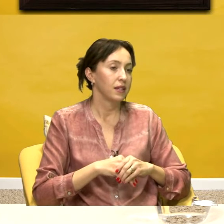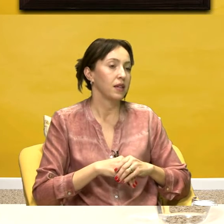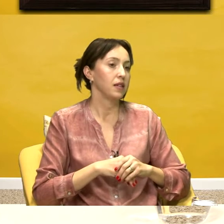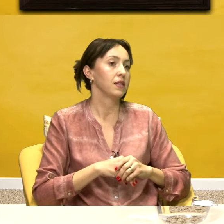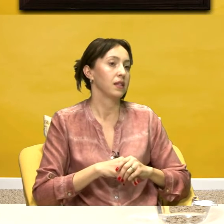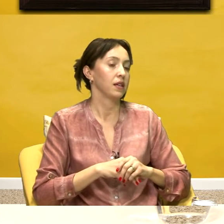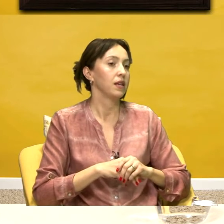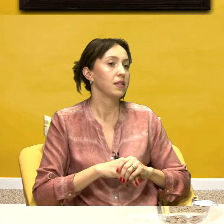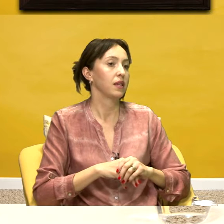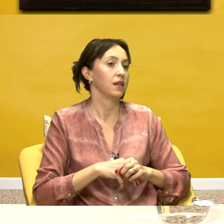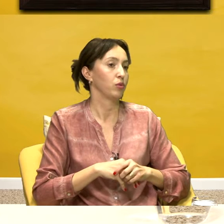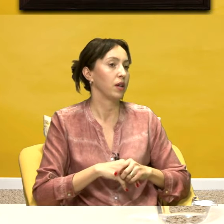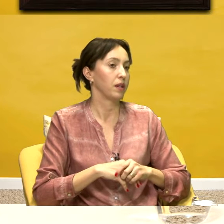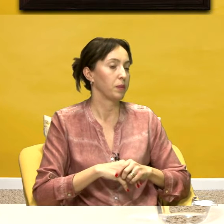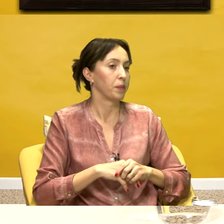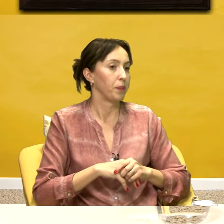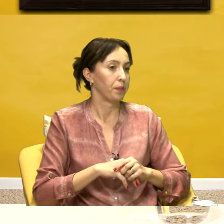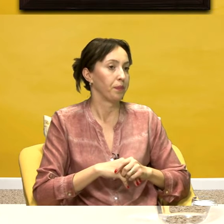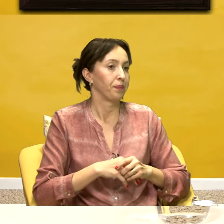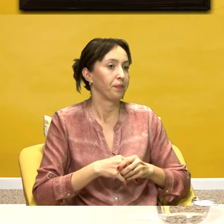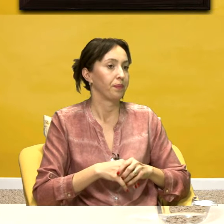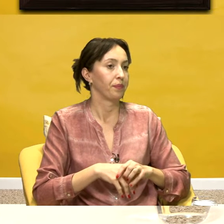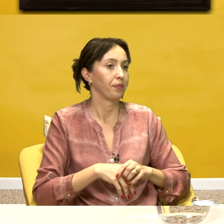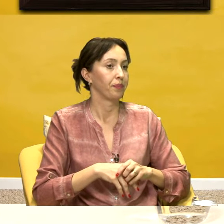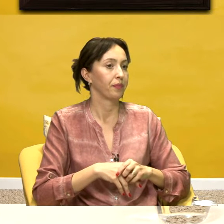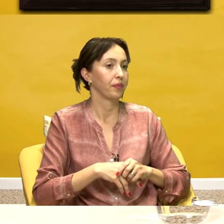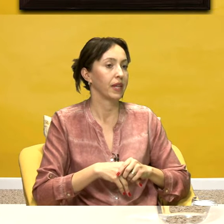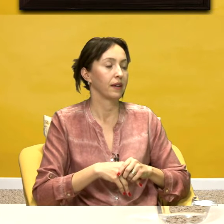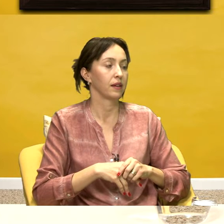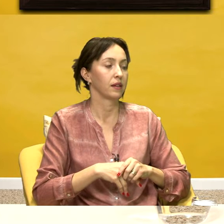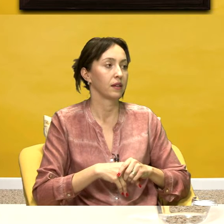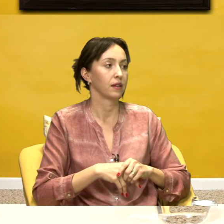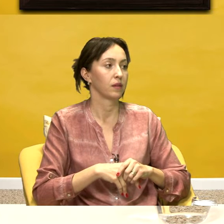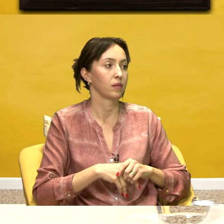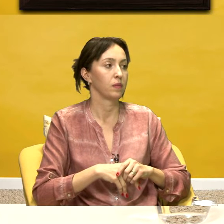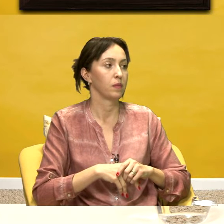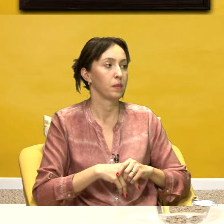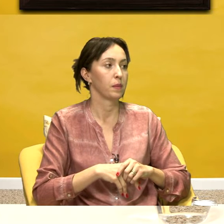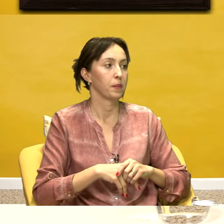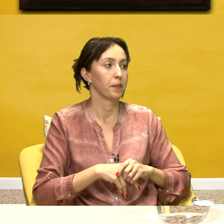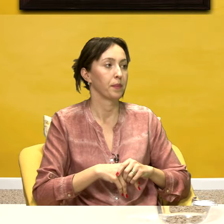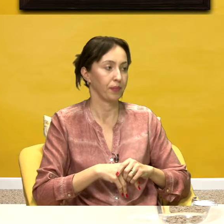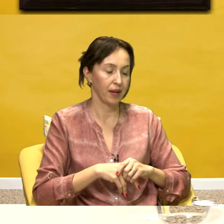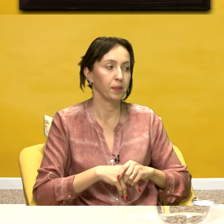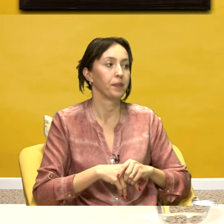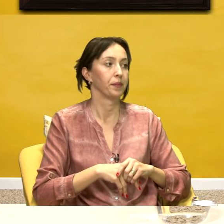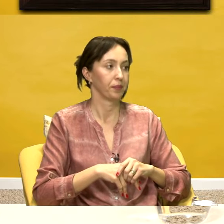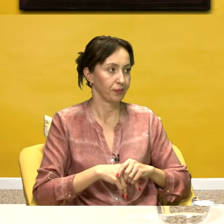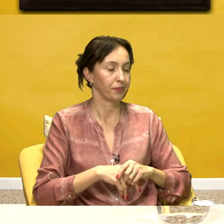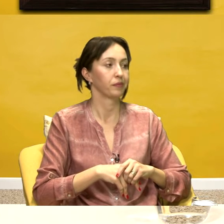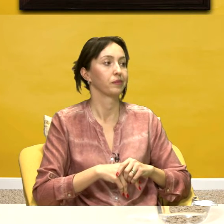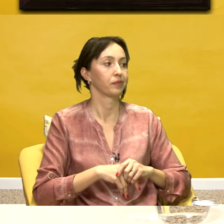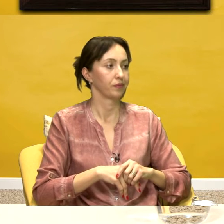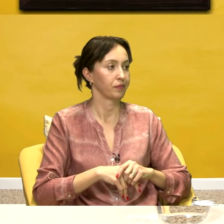Da, este cheltuială. Și atunci, da. Evident, că ar avea nevoie să mai și lucreze, da. Ca